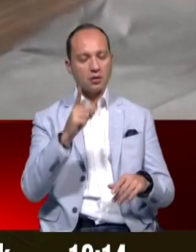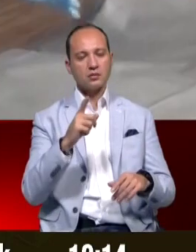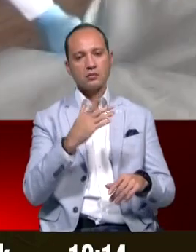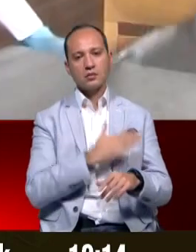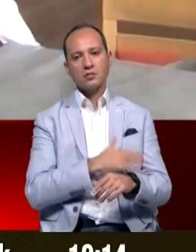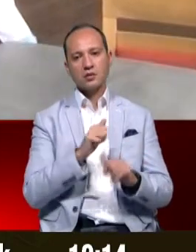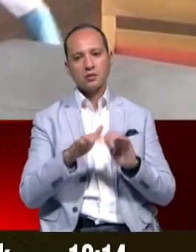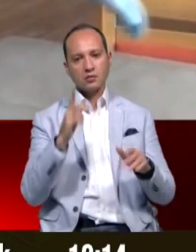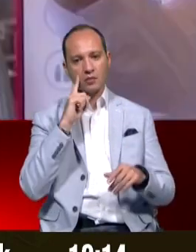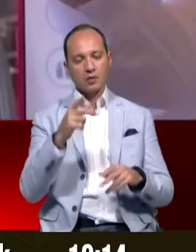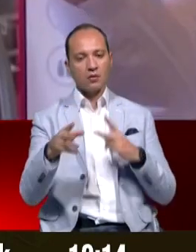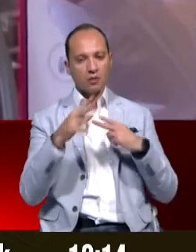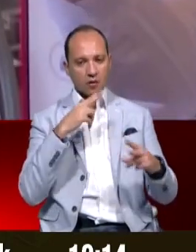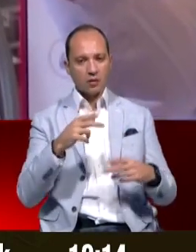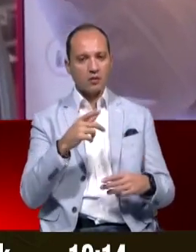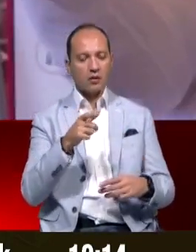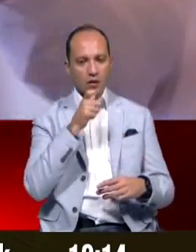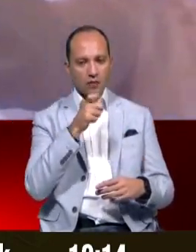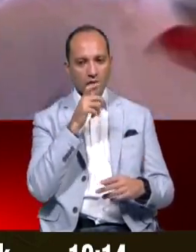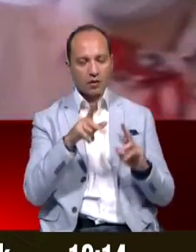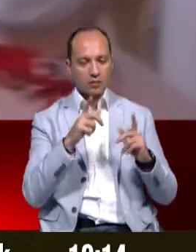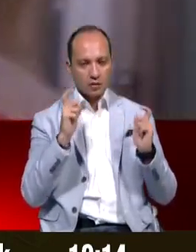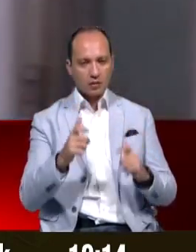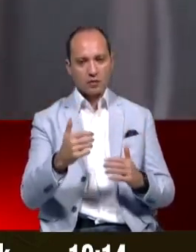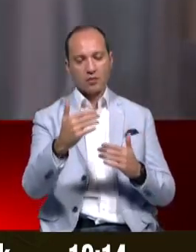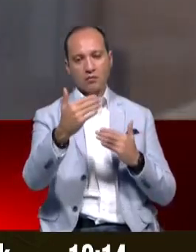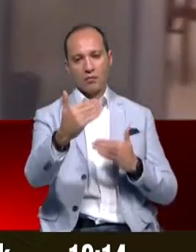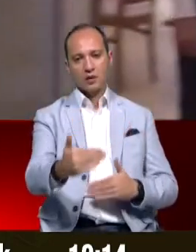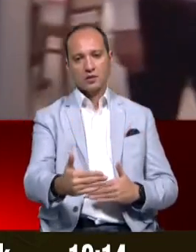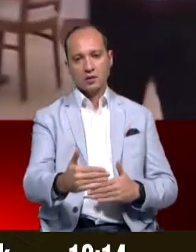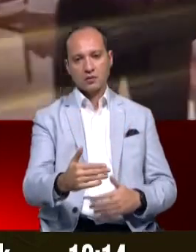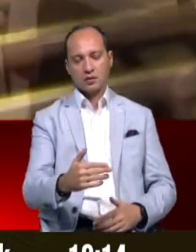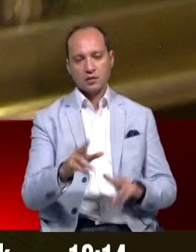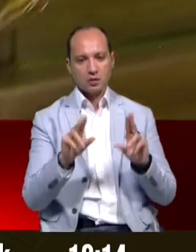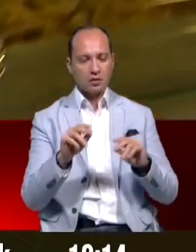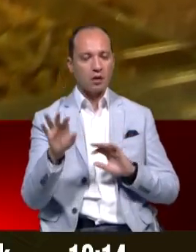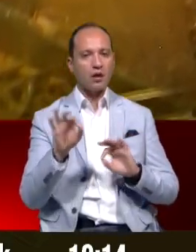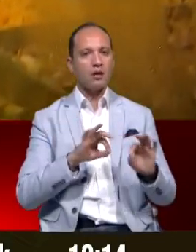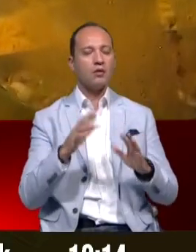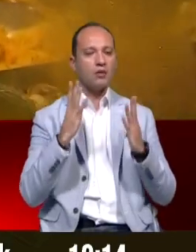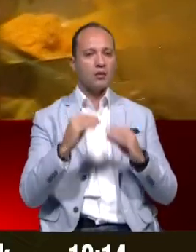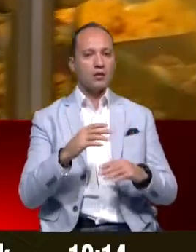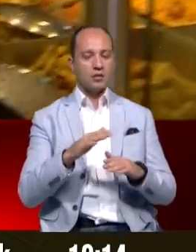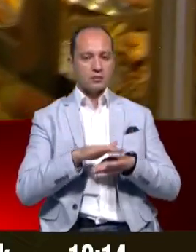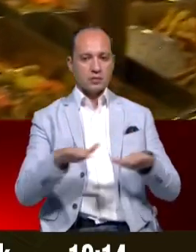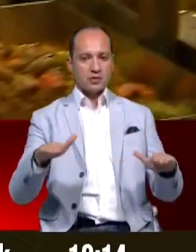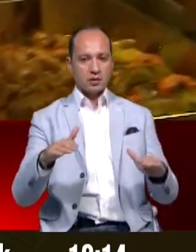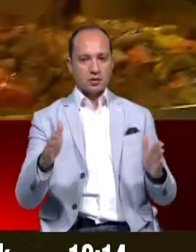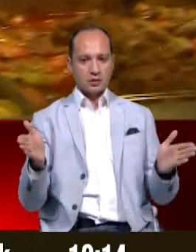seyre baktığımız zaman lokanta, restoran, kafe gibi alanlarda mesafeyi yeteri kadar ayarlayamazsak, yani masa